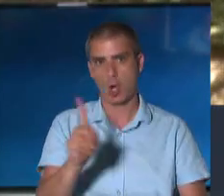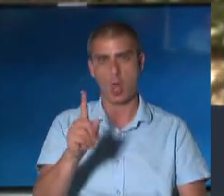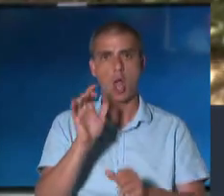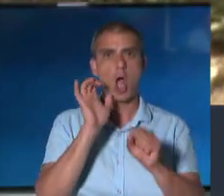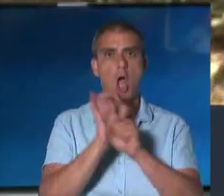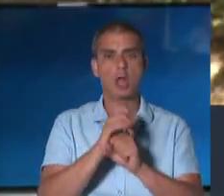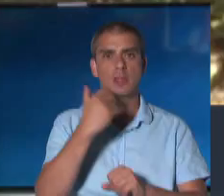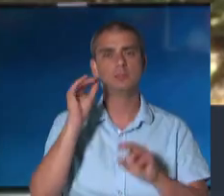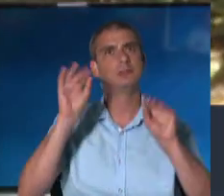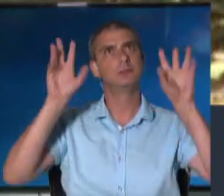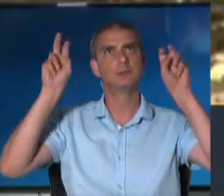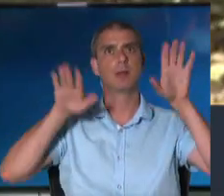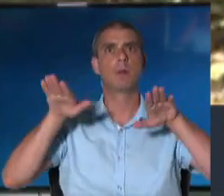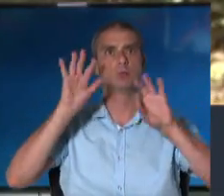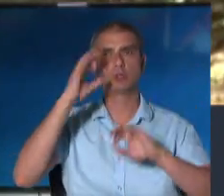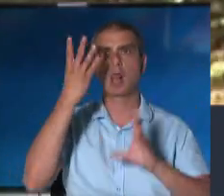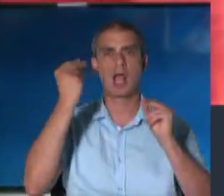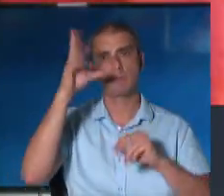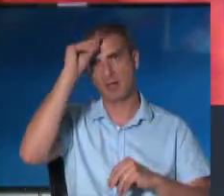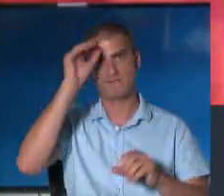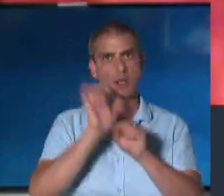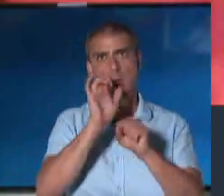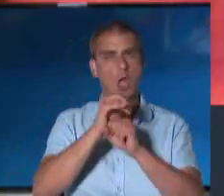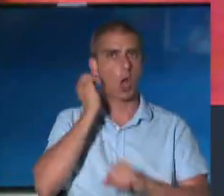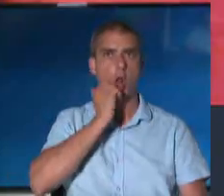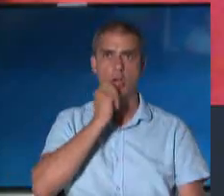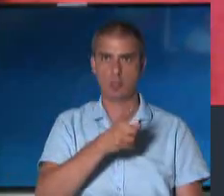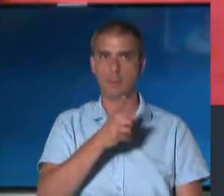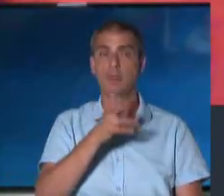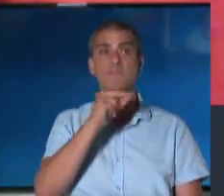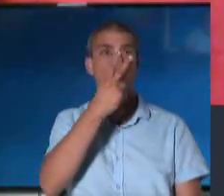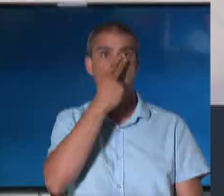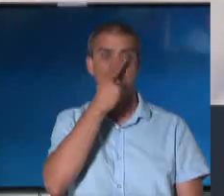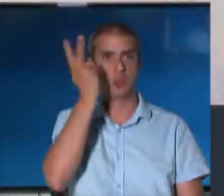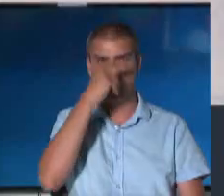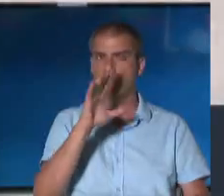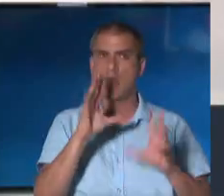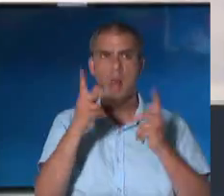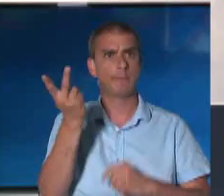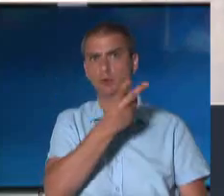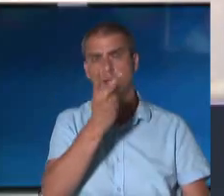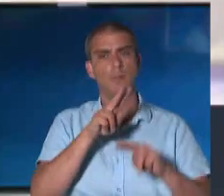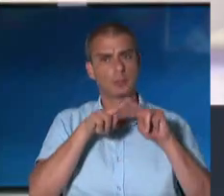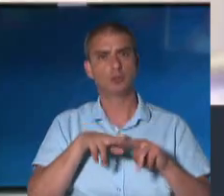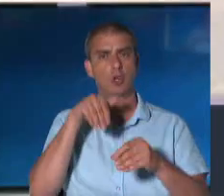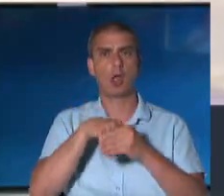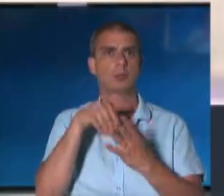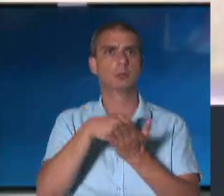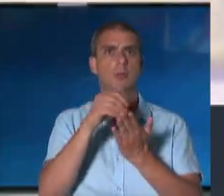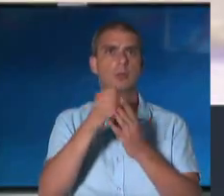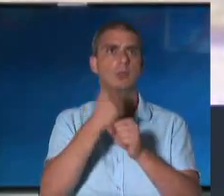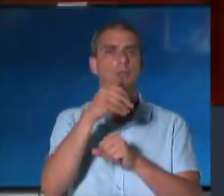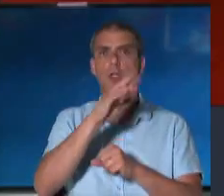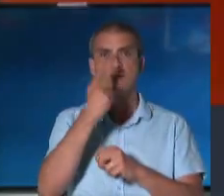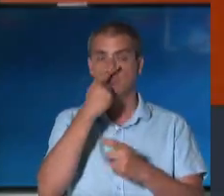אונס ממוסד של עשרות גברים ביום. למרות זאת ולמרות הניסיון להבין למה מם ורייש נשארות במעגל הזנות ואם